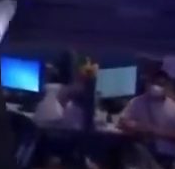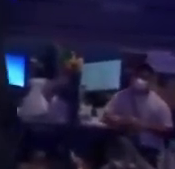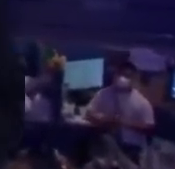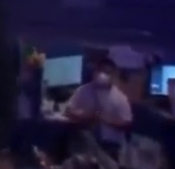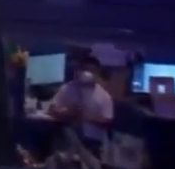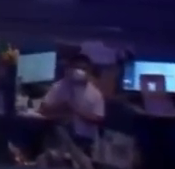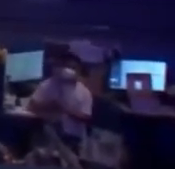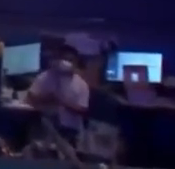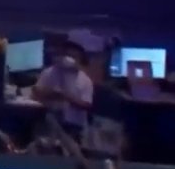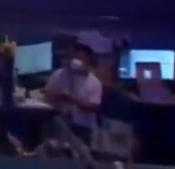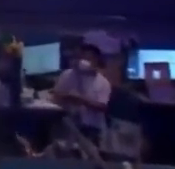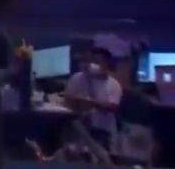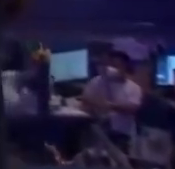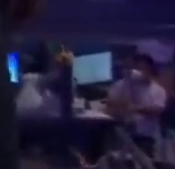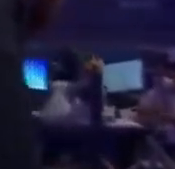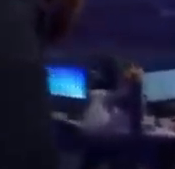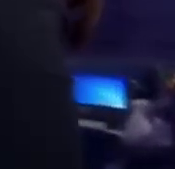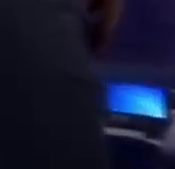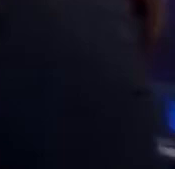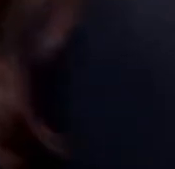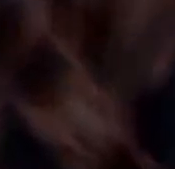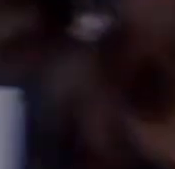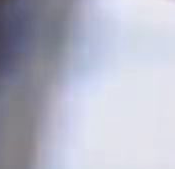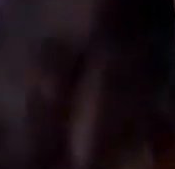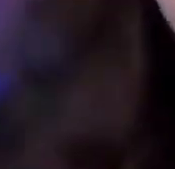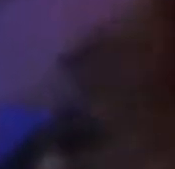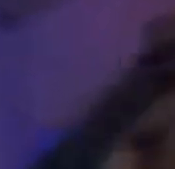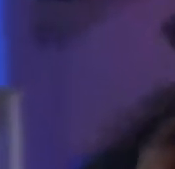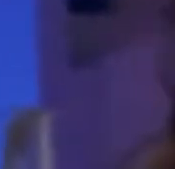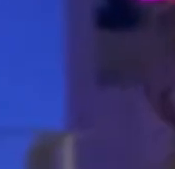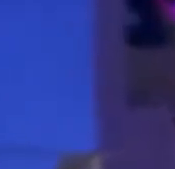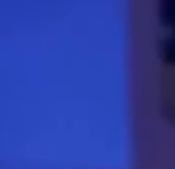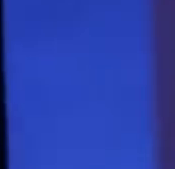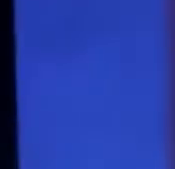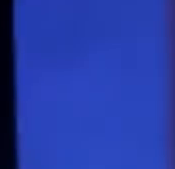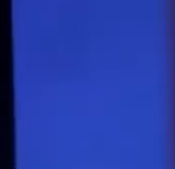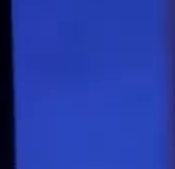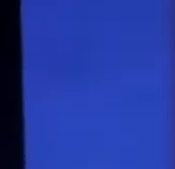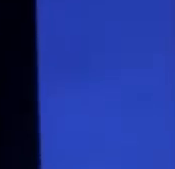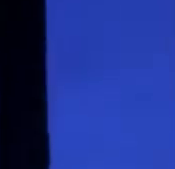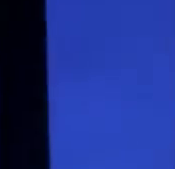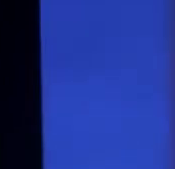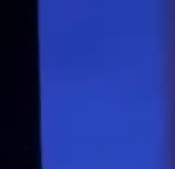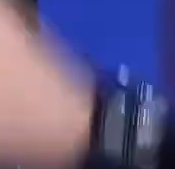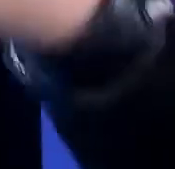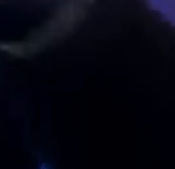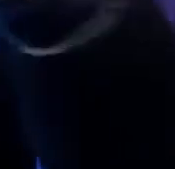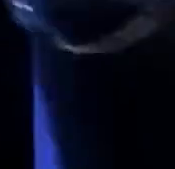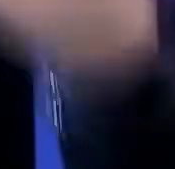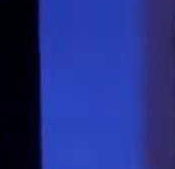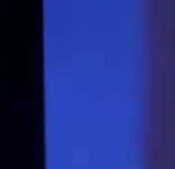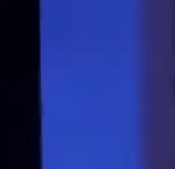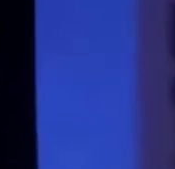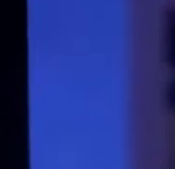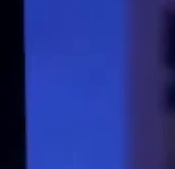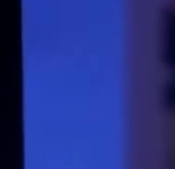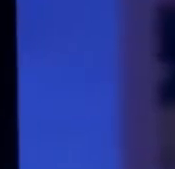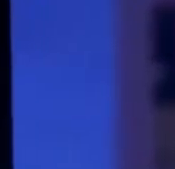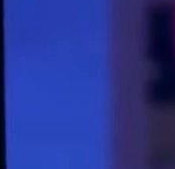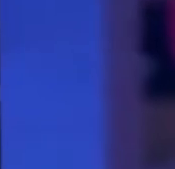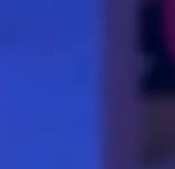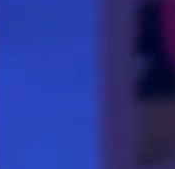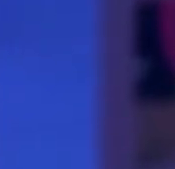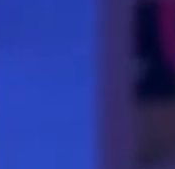Kay Sander Ford, eto, umpisan natin kay Sharina M. De Vera, all caps, halos lahat ng mga comment na nakikita natin, no, idol? Gumanda lang ilong mo,